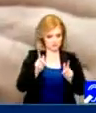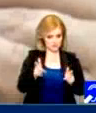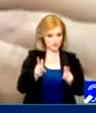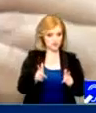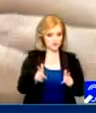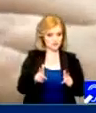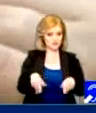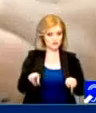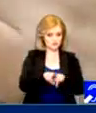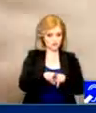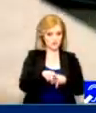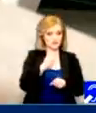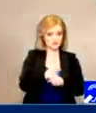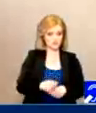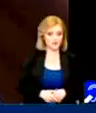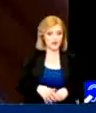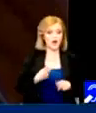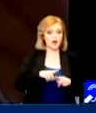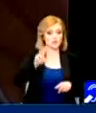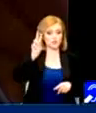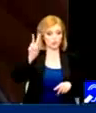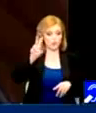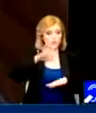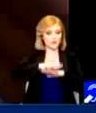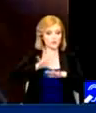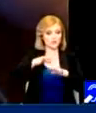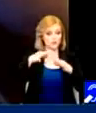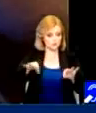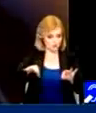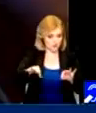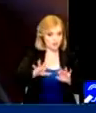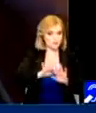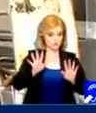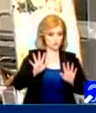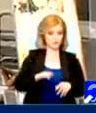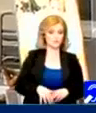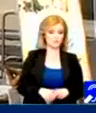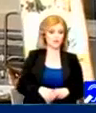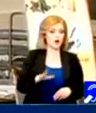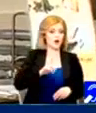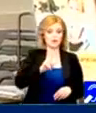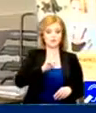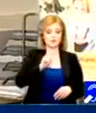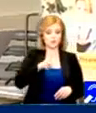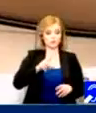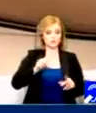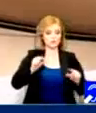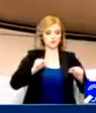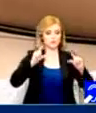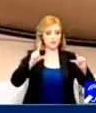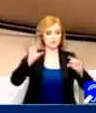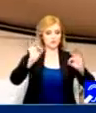acest produs. Cele două bănci care permit deja plata instant nu vor percepe comisioane mai mari pentru astfel de servicii, cel puțin